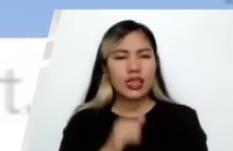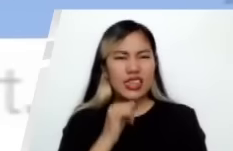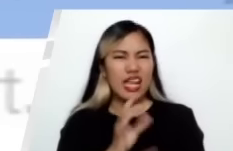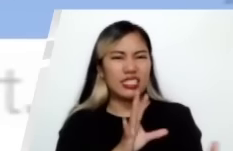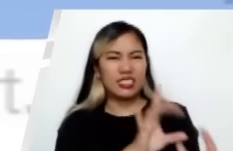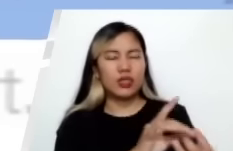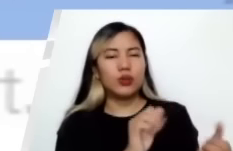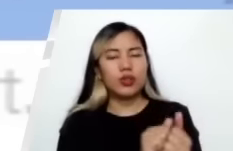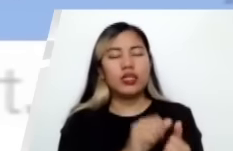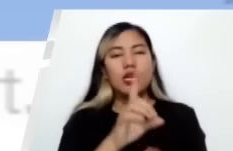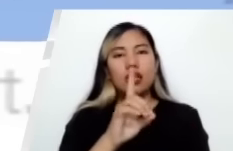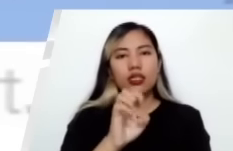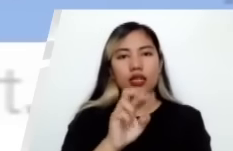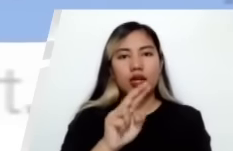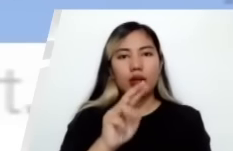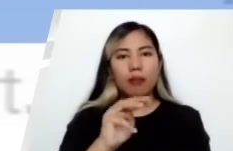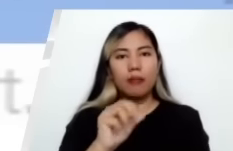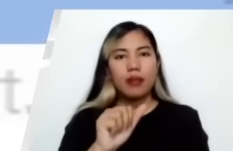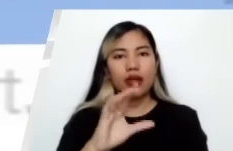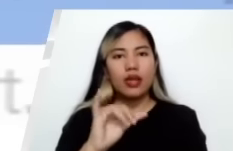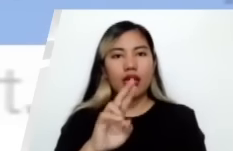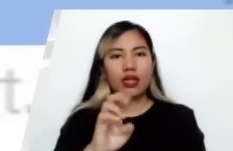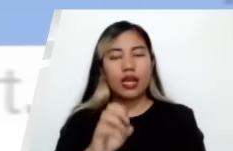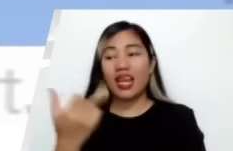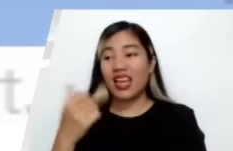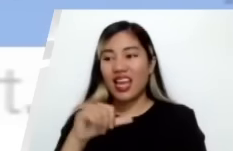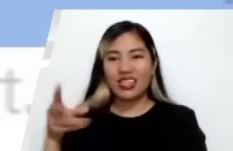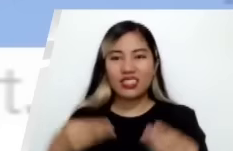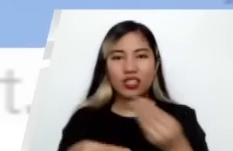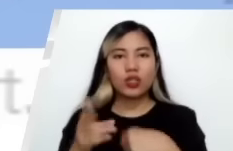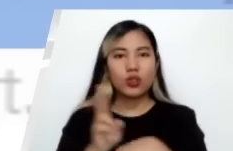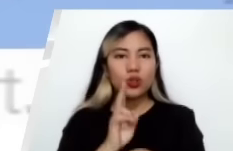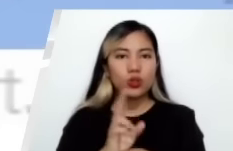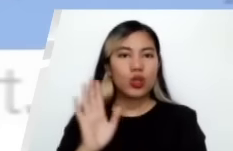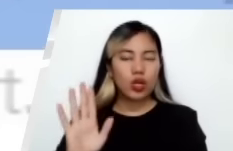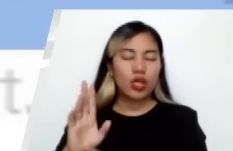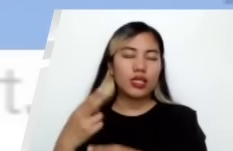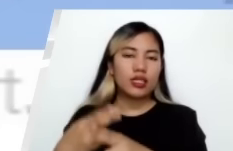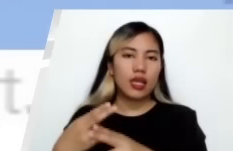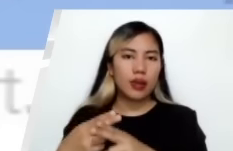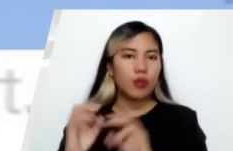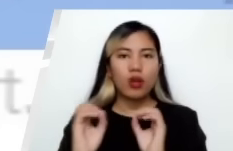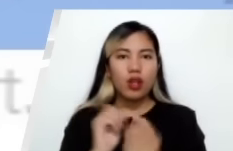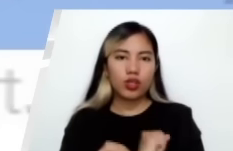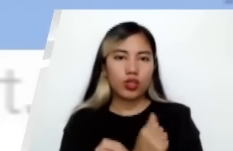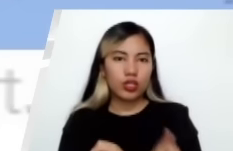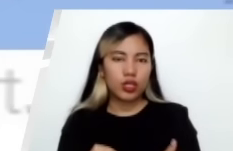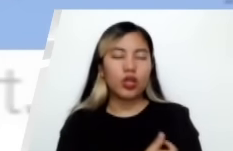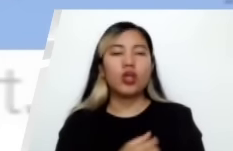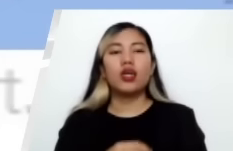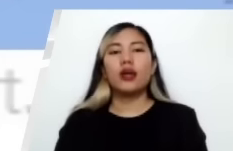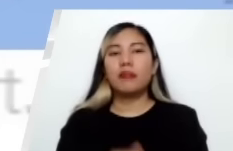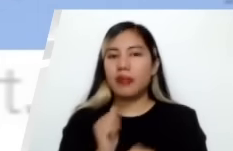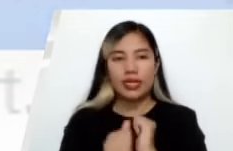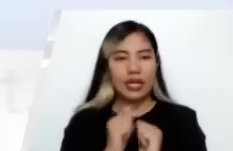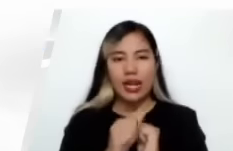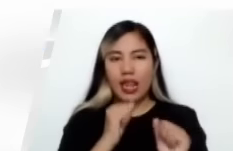anumang transaksyon gamit ang kanyang pangalan ay hindi otorisado o kaya'y ginawa ng walang pahintulot mula sa